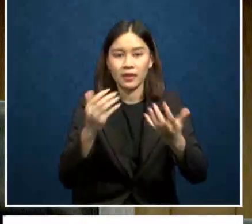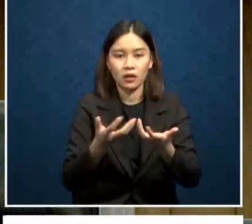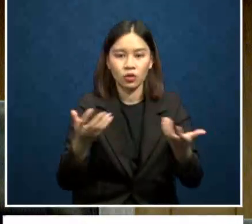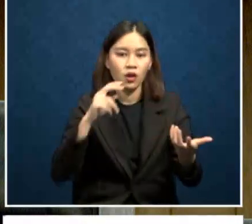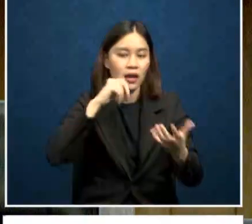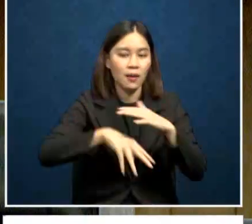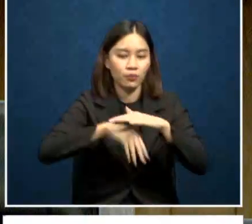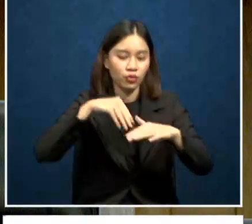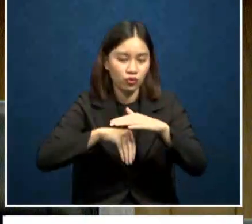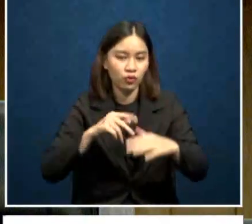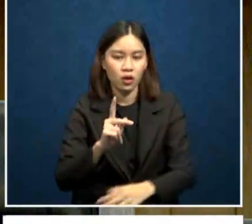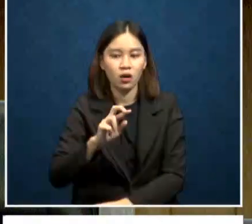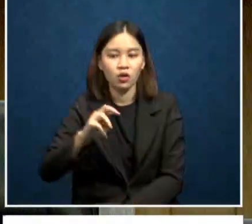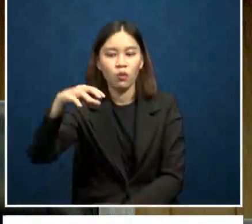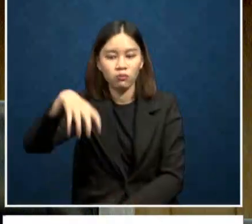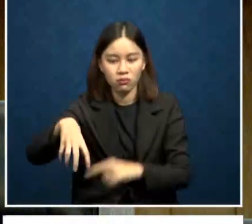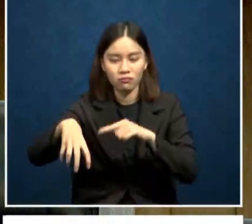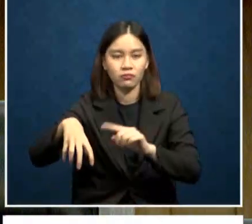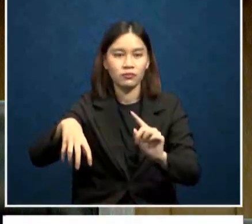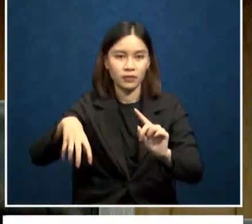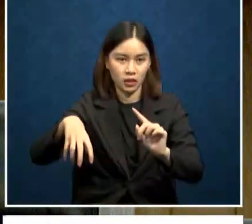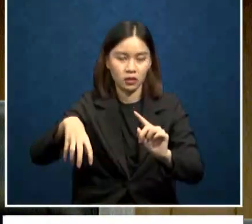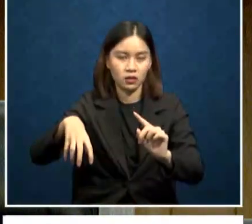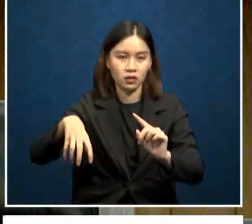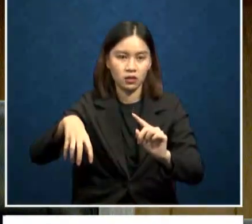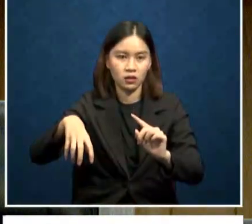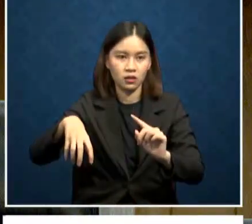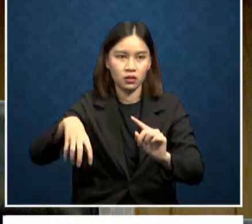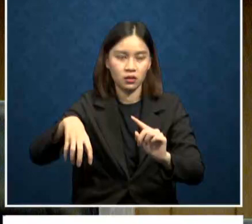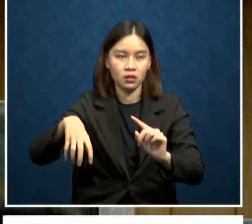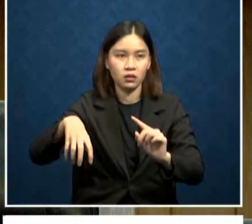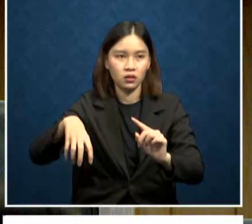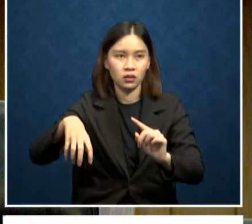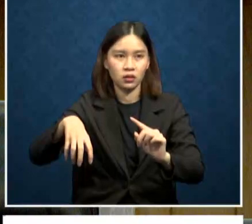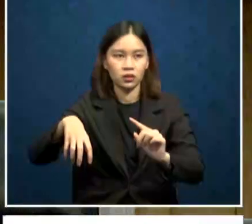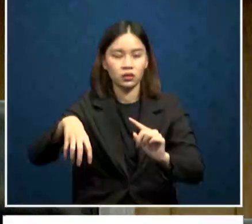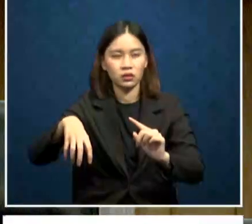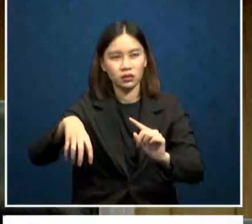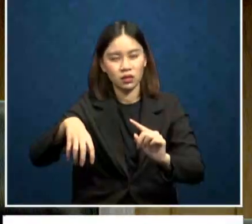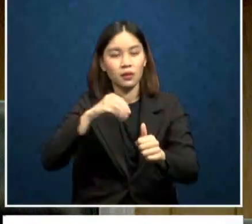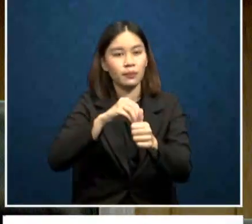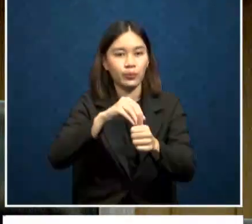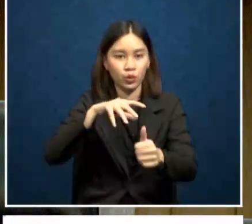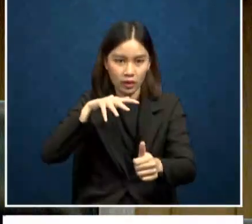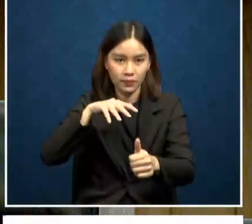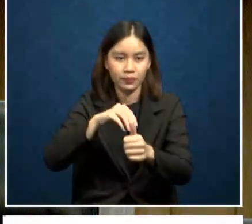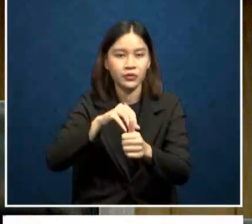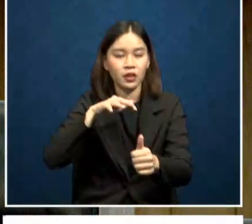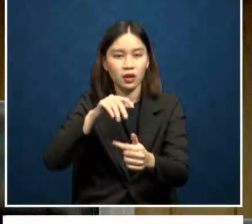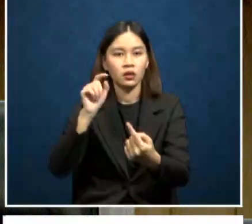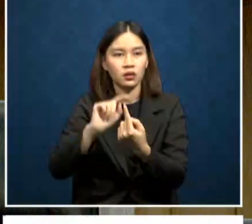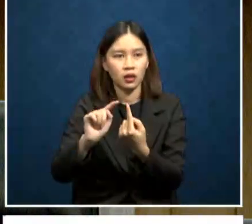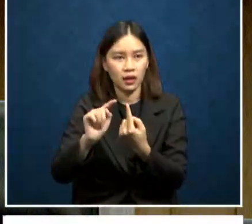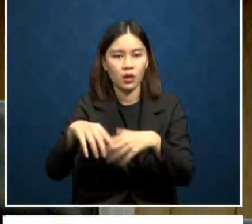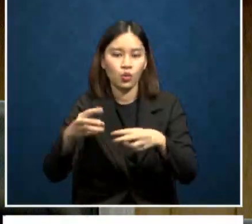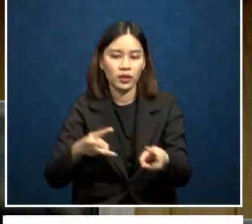บดาหรือว่ากรมเนี่ยนะครับเอ่อให้เป็นผู้ีดหรือว่าผู้ผู้นำในการนำเอา